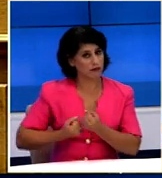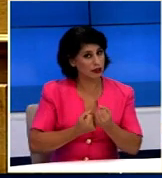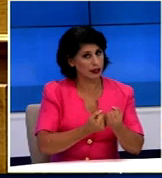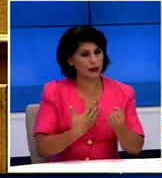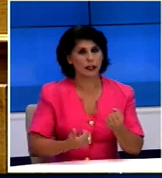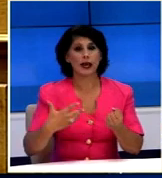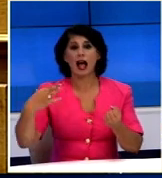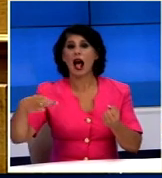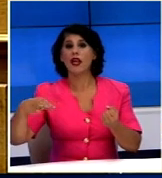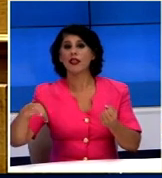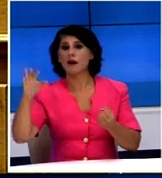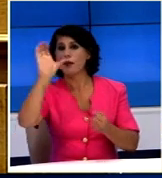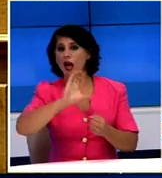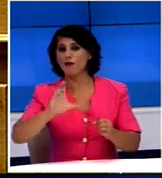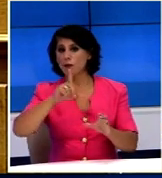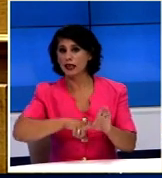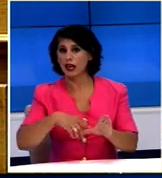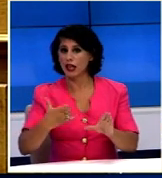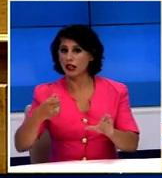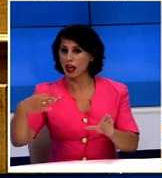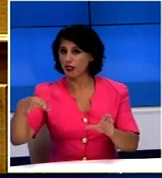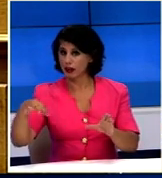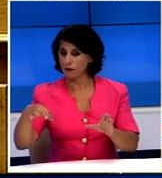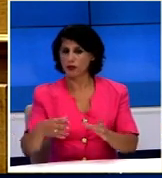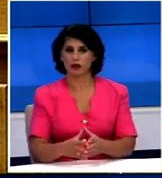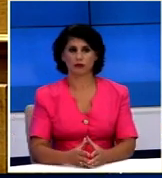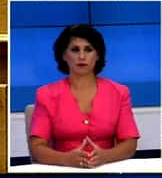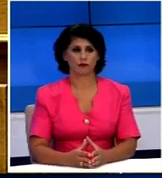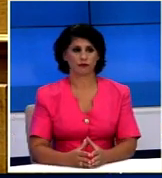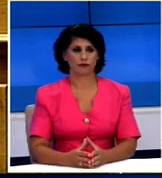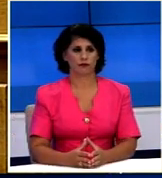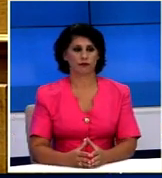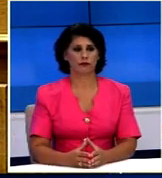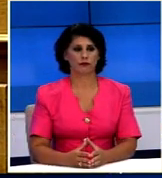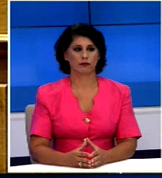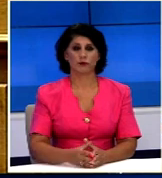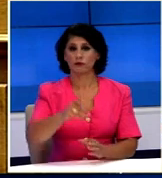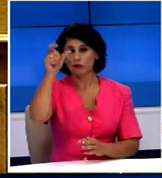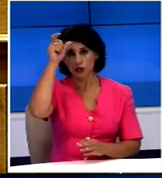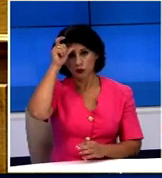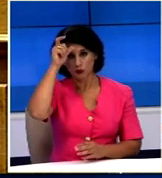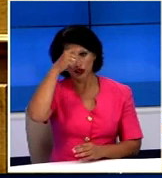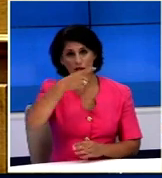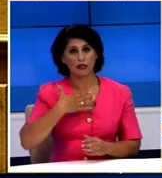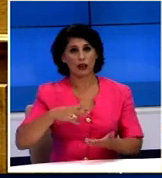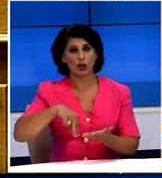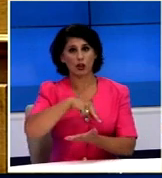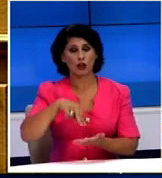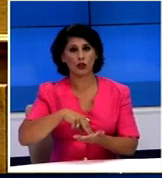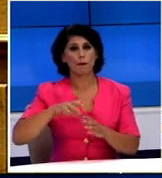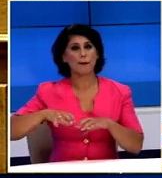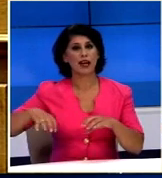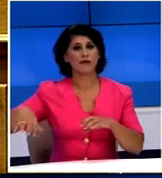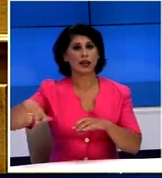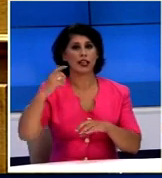αξιοποιώντας τις αδυναμίες της Ευρωπαϊκής Ένωσης, μια γείτονα η οποία θέλει να παίξει ρόλο περιφερειακής